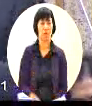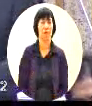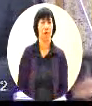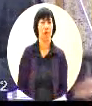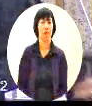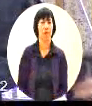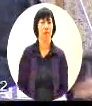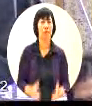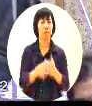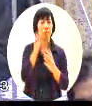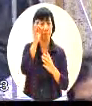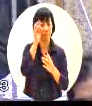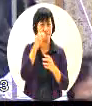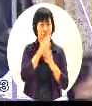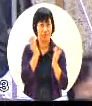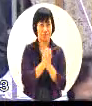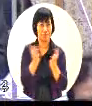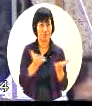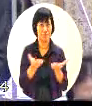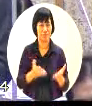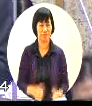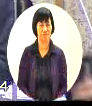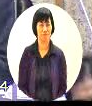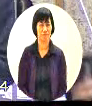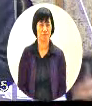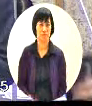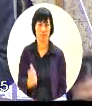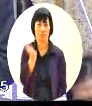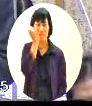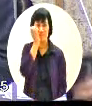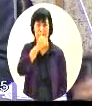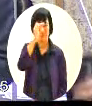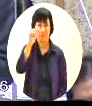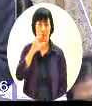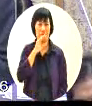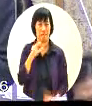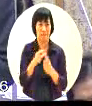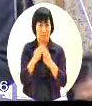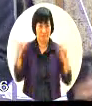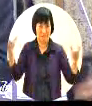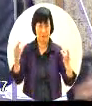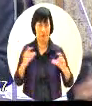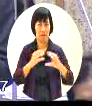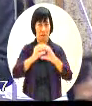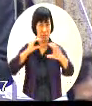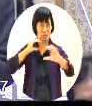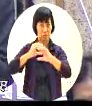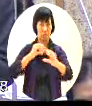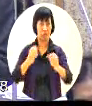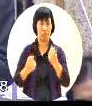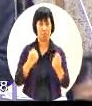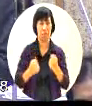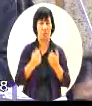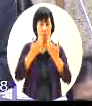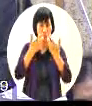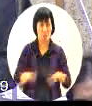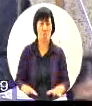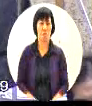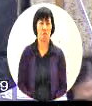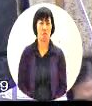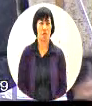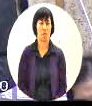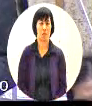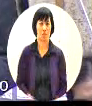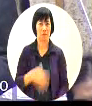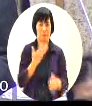要看一下那个整个冲击。不过，冈山那个地方确实大型车辆很多 ， 啊，这个是造成很多